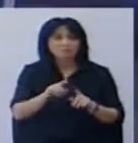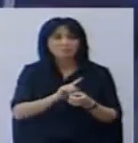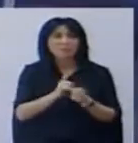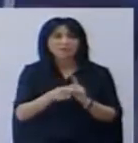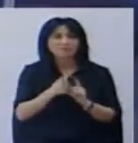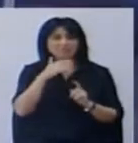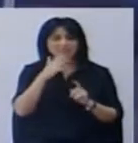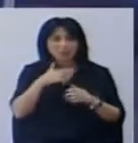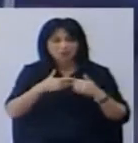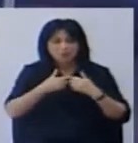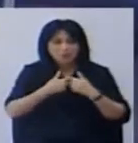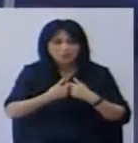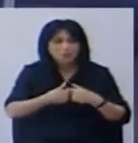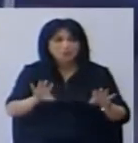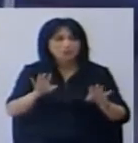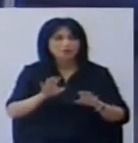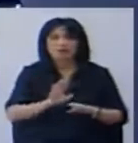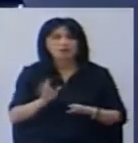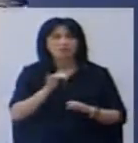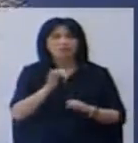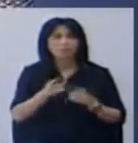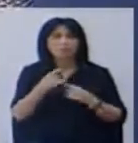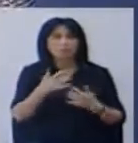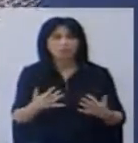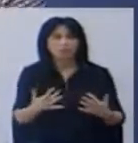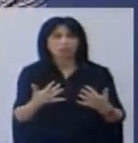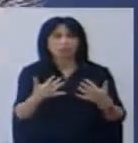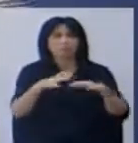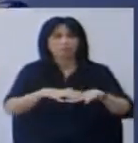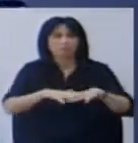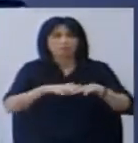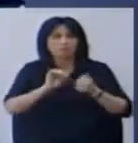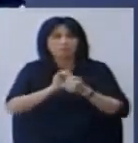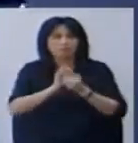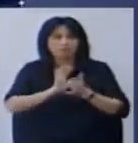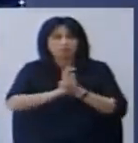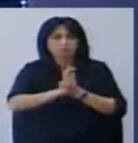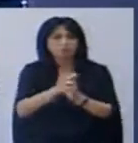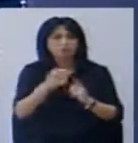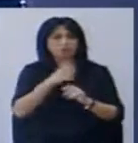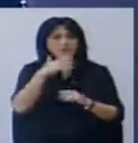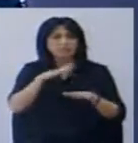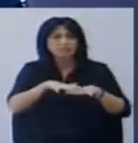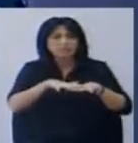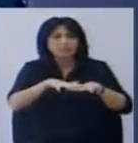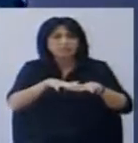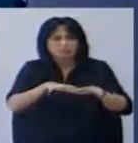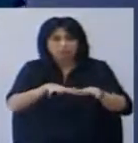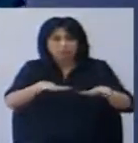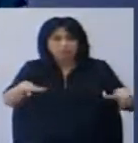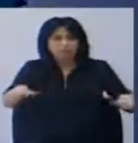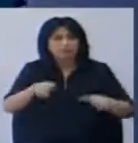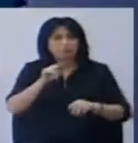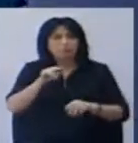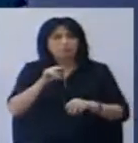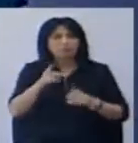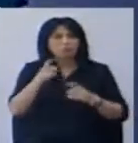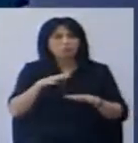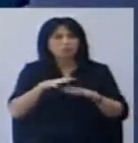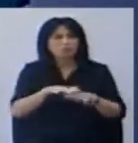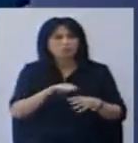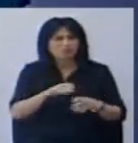მაგივრად, რომ წყალი გაედინებოდეს ქალაქიდან, უკან შემოდის და ამ შემოდინებულ წყალს ღია არხებია დღემდე ფოჩი, უკან